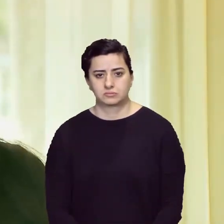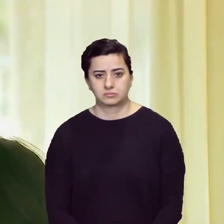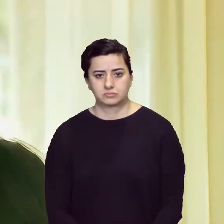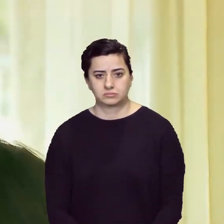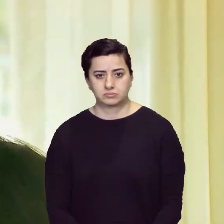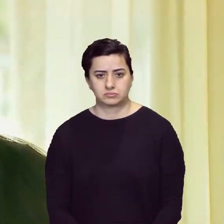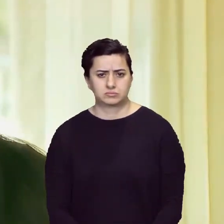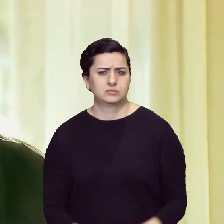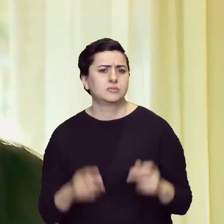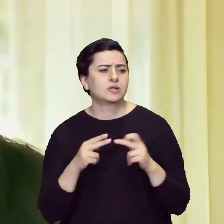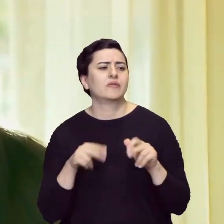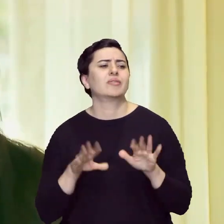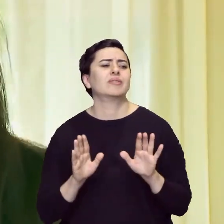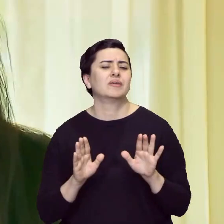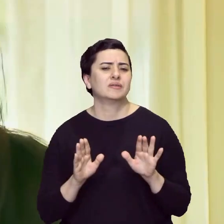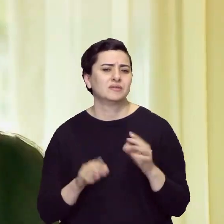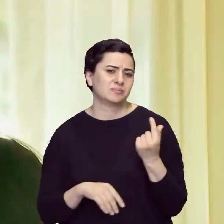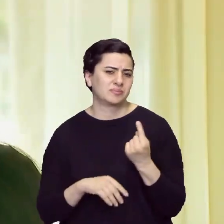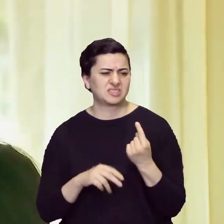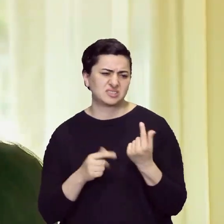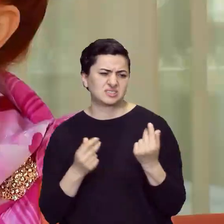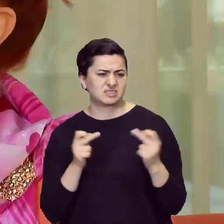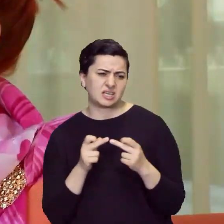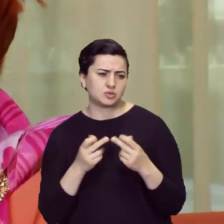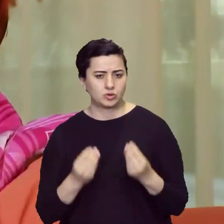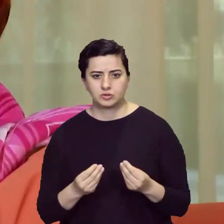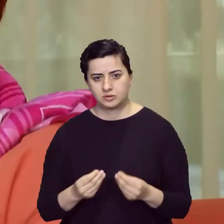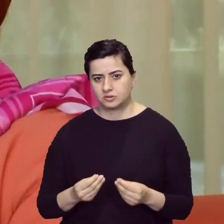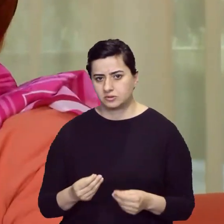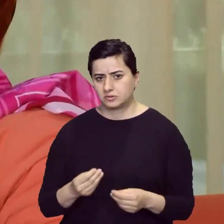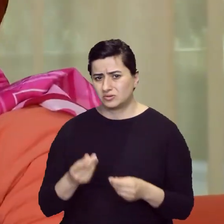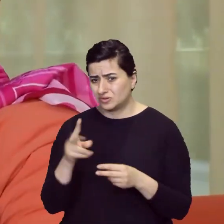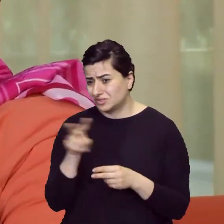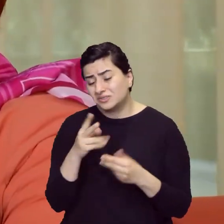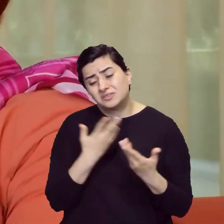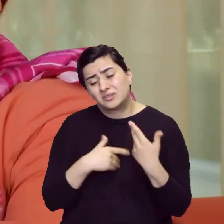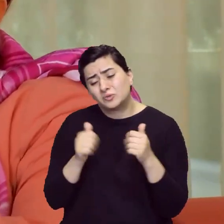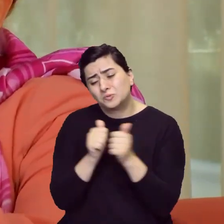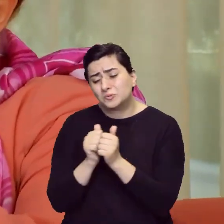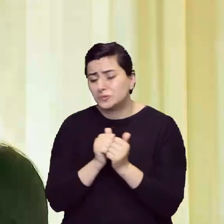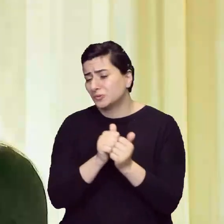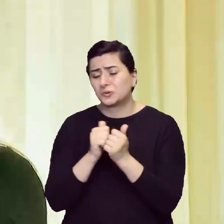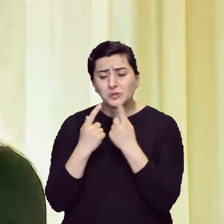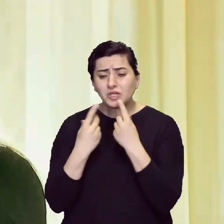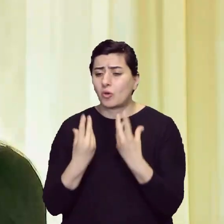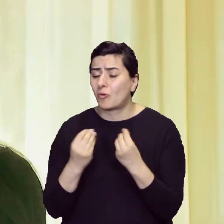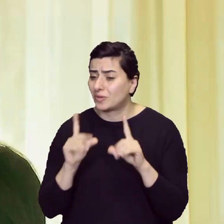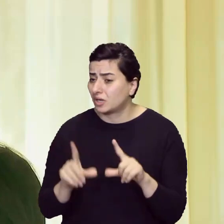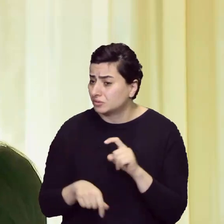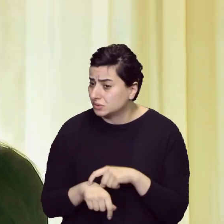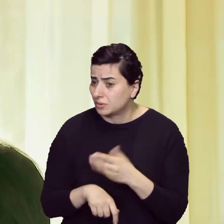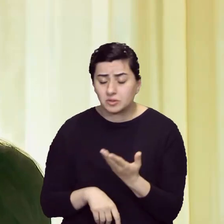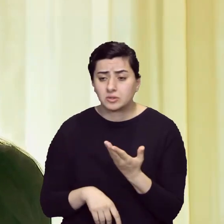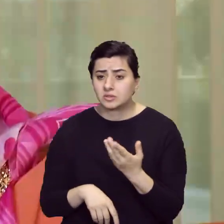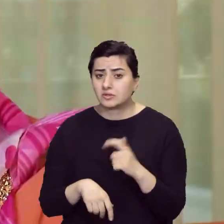Yani kavga etmedik de biraz tartıştık diyelim. Ayol sizin böyle kumrular gibi bir arada pıt pıt pıt pıt olma zamanınız.